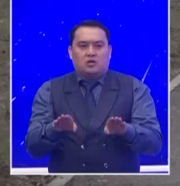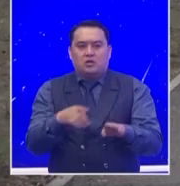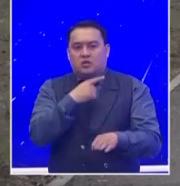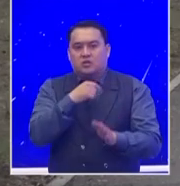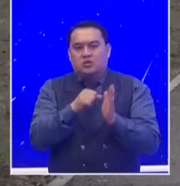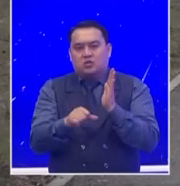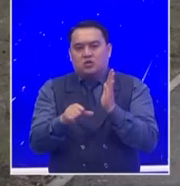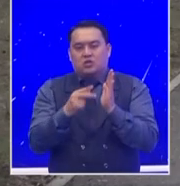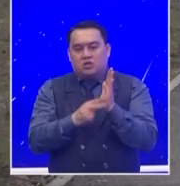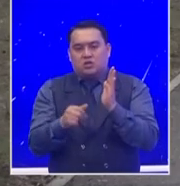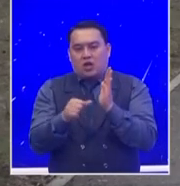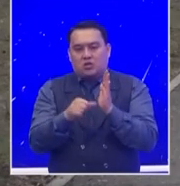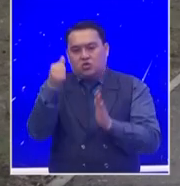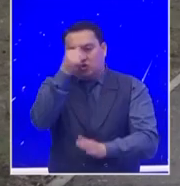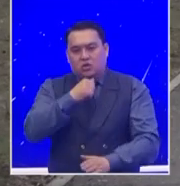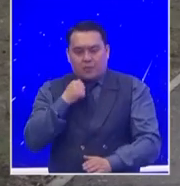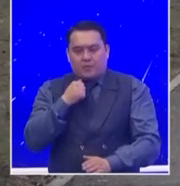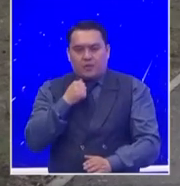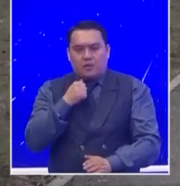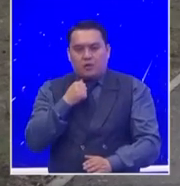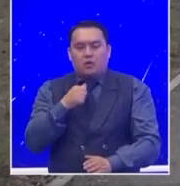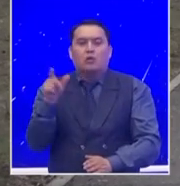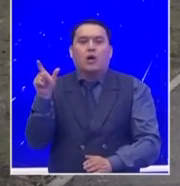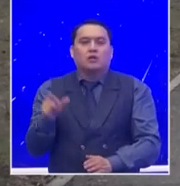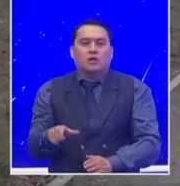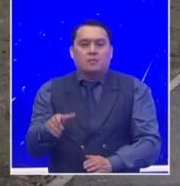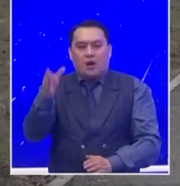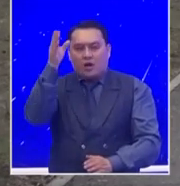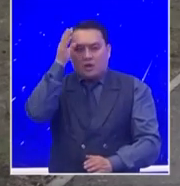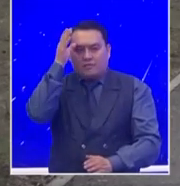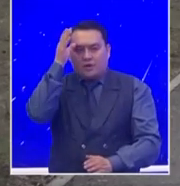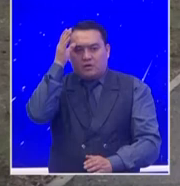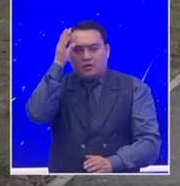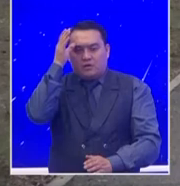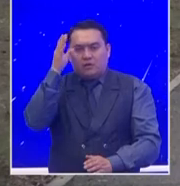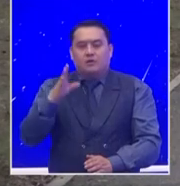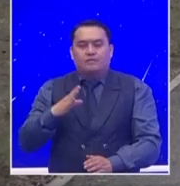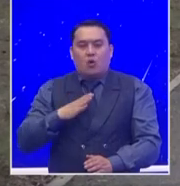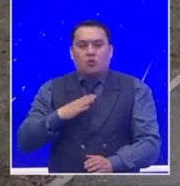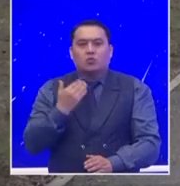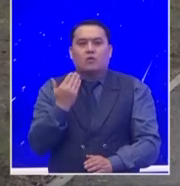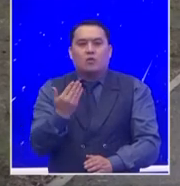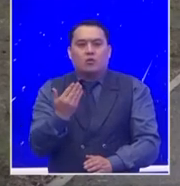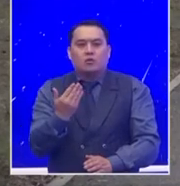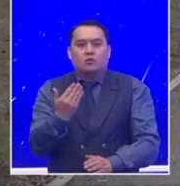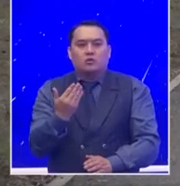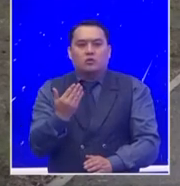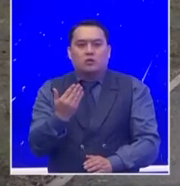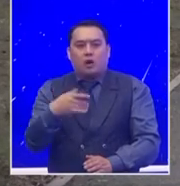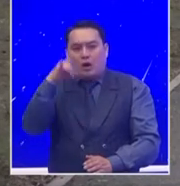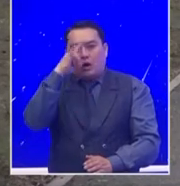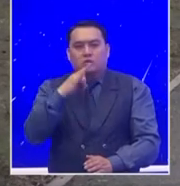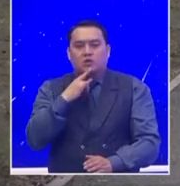86 жылы. Ол кісі солындай жаңағы академикалық городокта енді сол жүрде